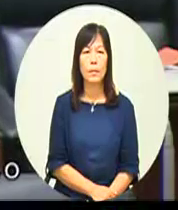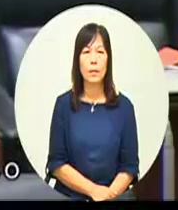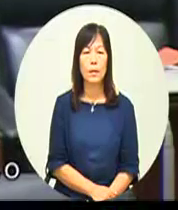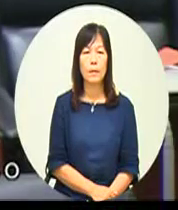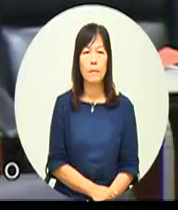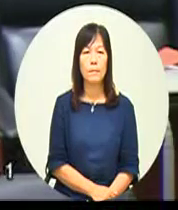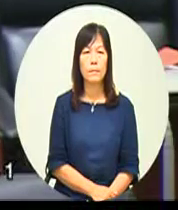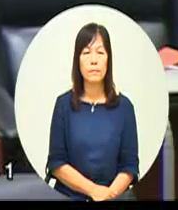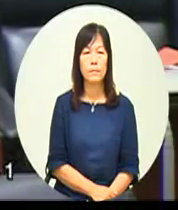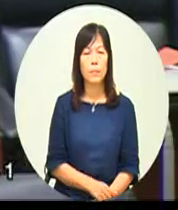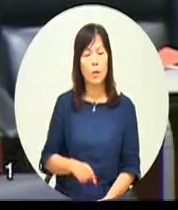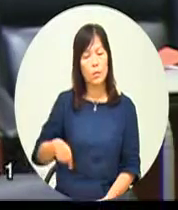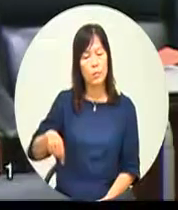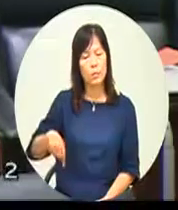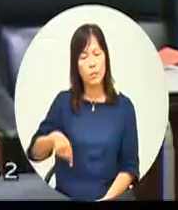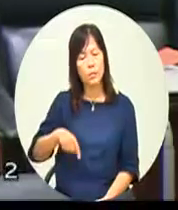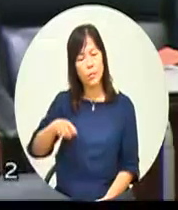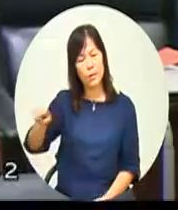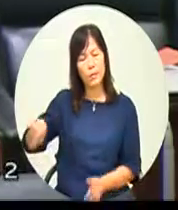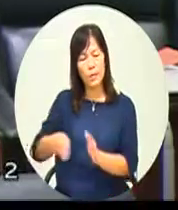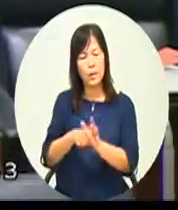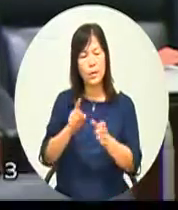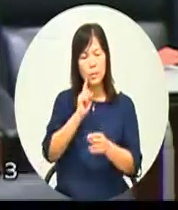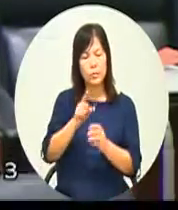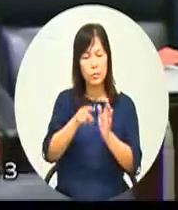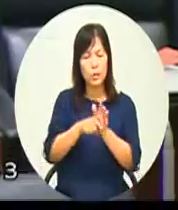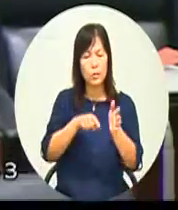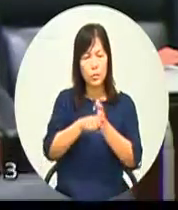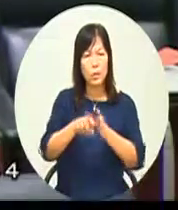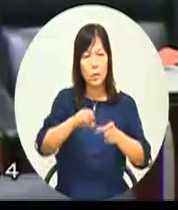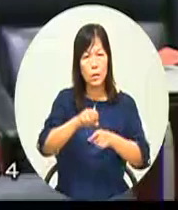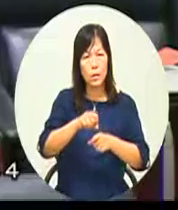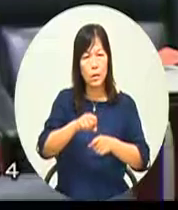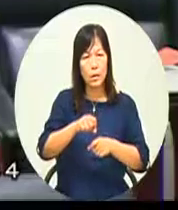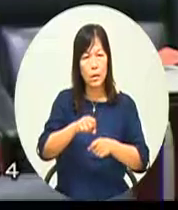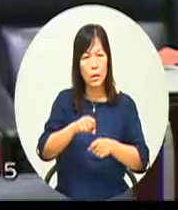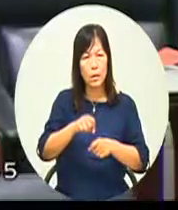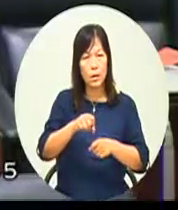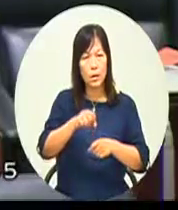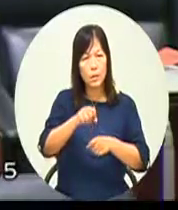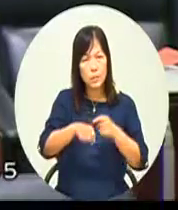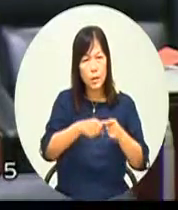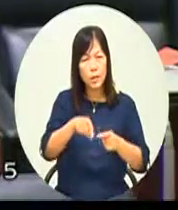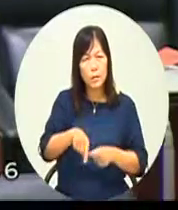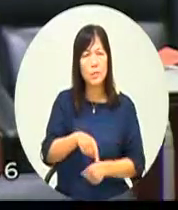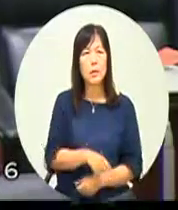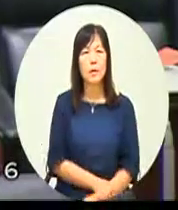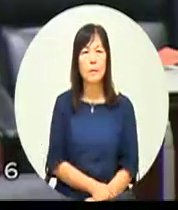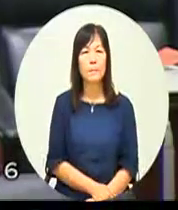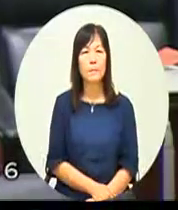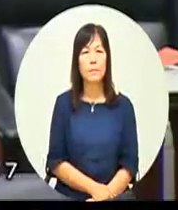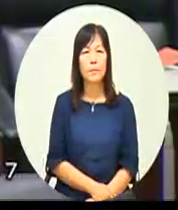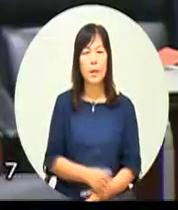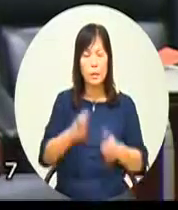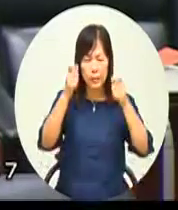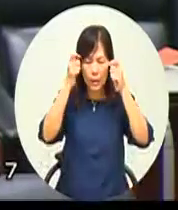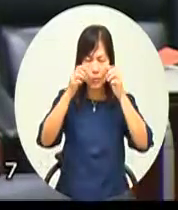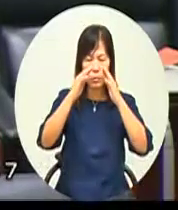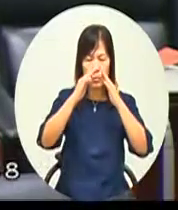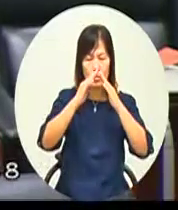我们有一再从这业务报告我一看好像我们的高雄特